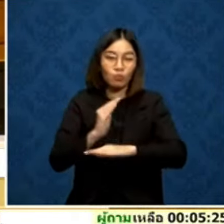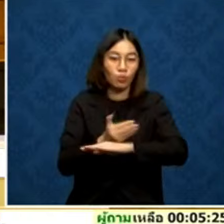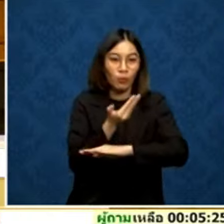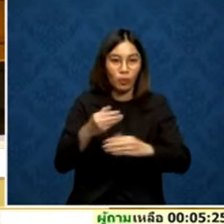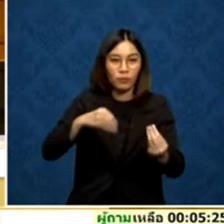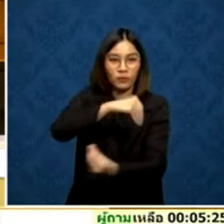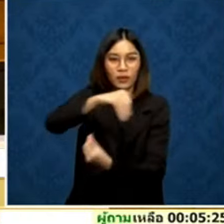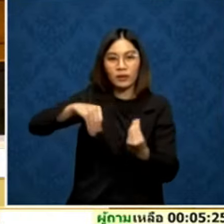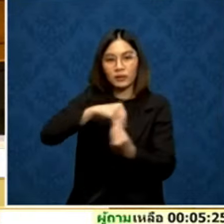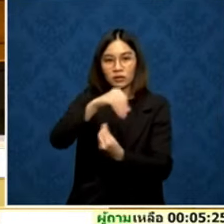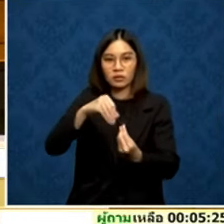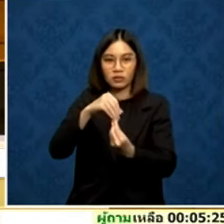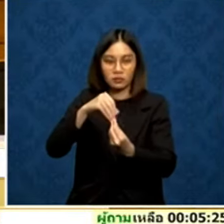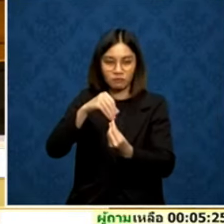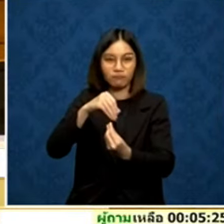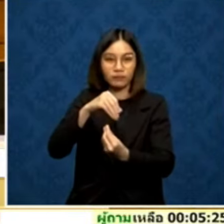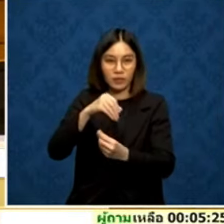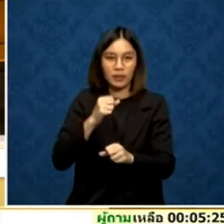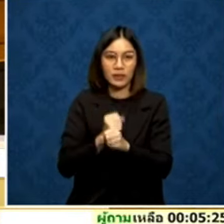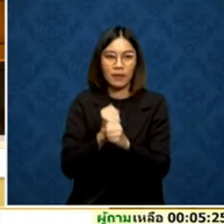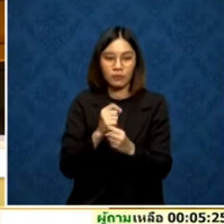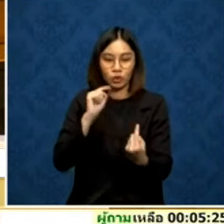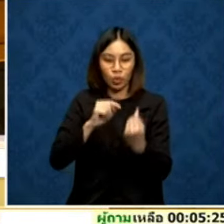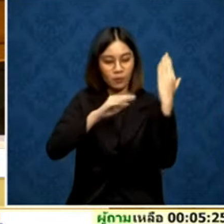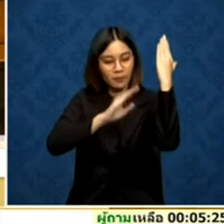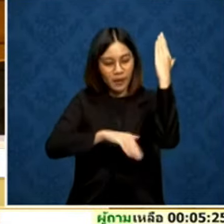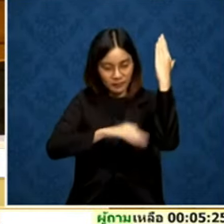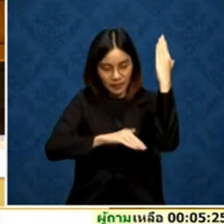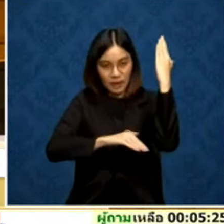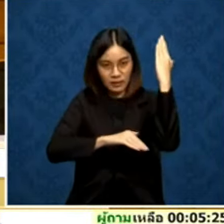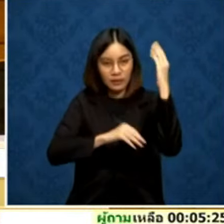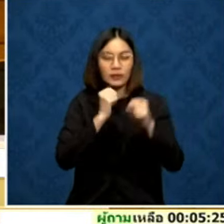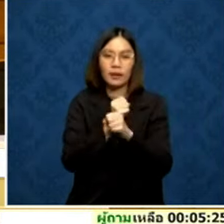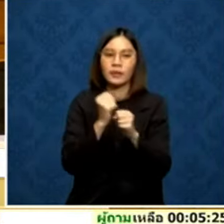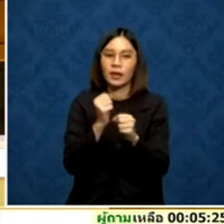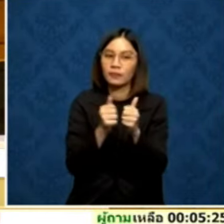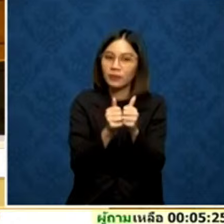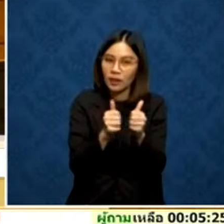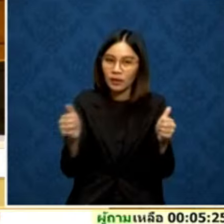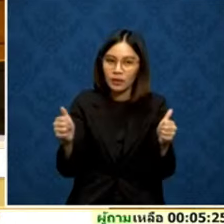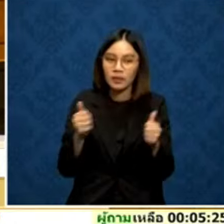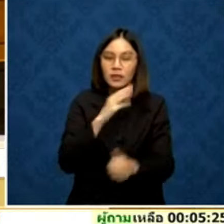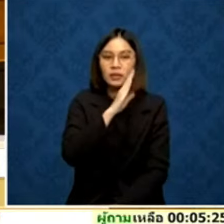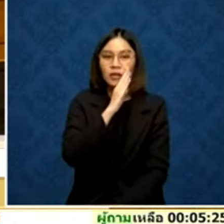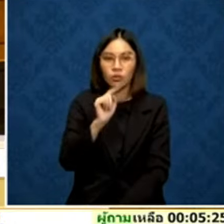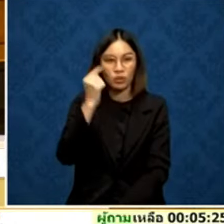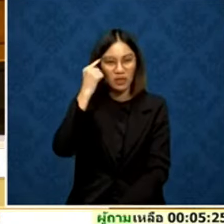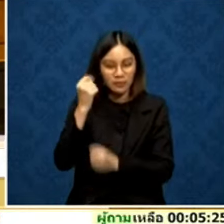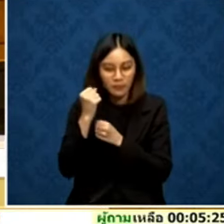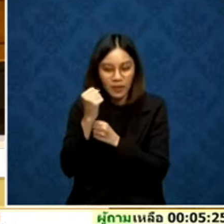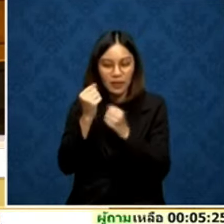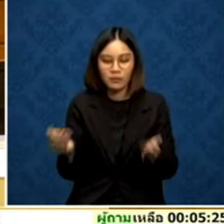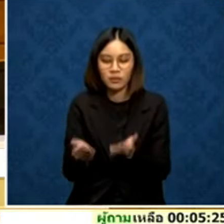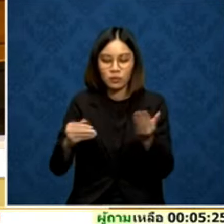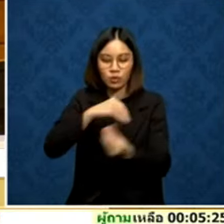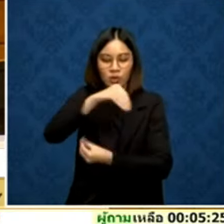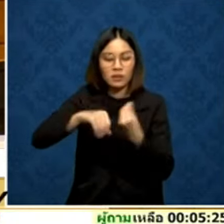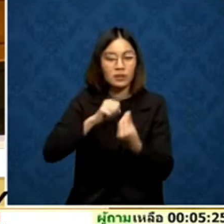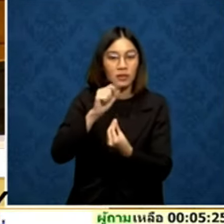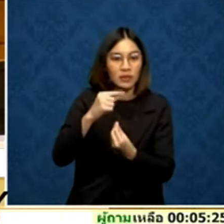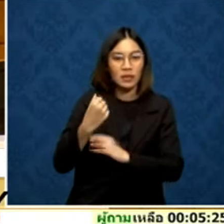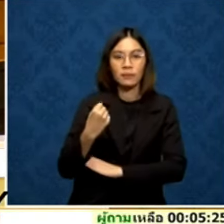ที่ดำเนินอยู่ภาคใต้เนี่ยเป็นไปได้ด้วยดีนะครับเพราะว่าถ้าเกิดเราพยายามที่จะกระตุ้นเศรษฐกิจแล้วเริ่มมี